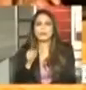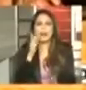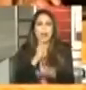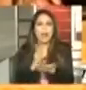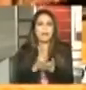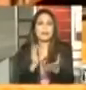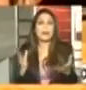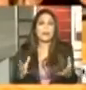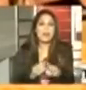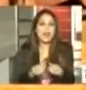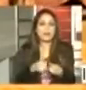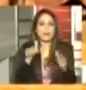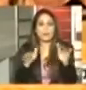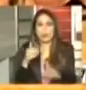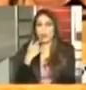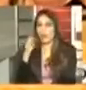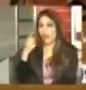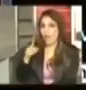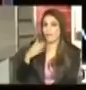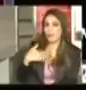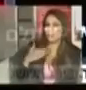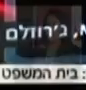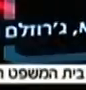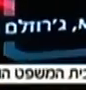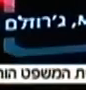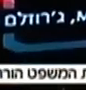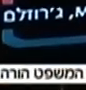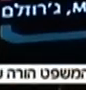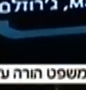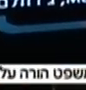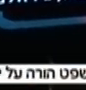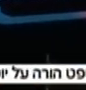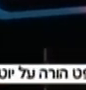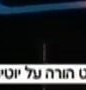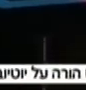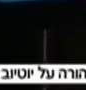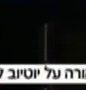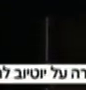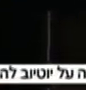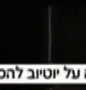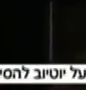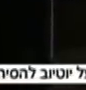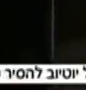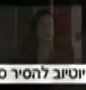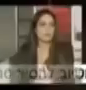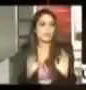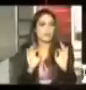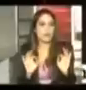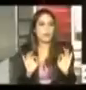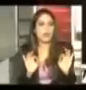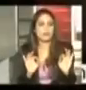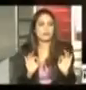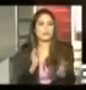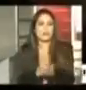הממשלה? אמרתי, אפילו אם היינו רוצים לגבוע, זה לא היה יוצא, לא, זה לא היה יוצא, ולא, זה ממש, כאילו, כמו